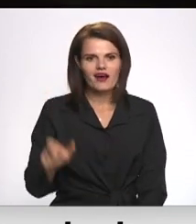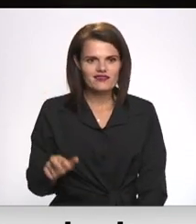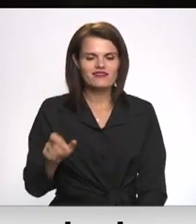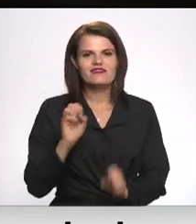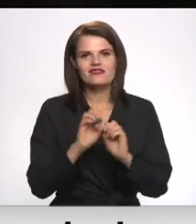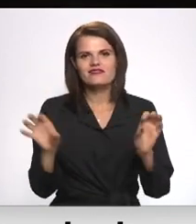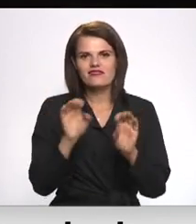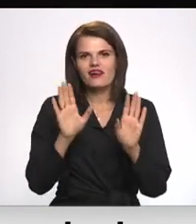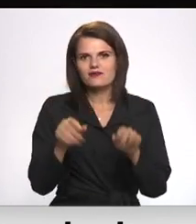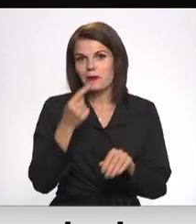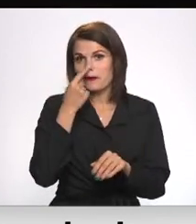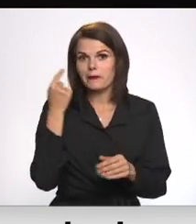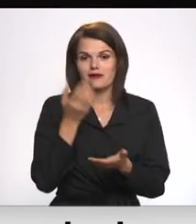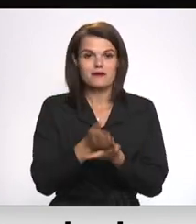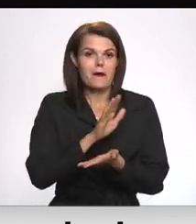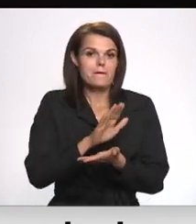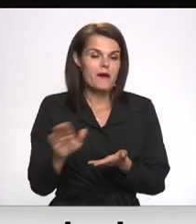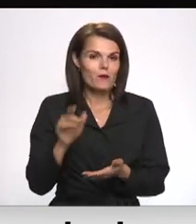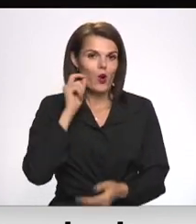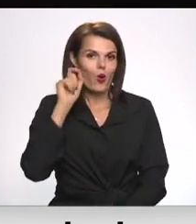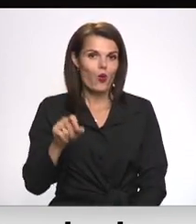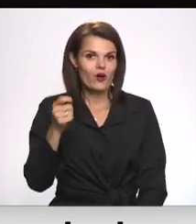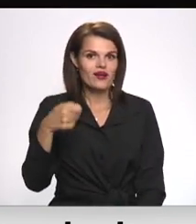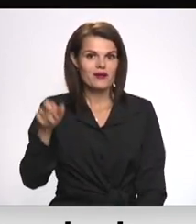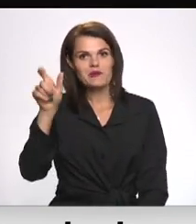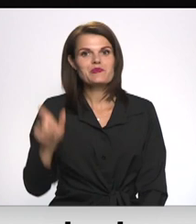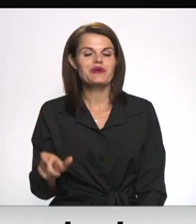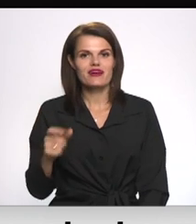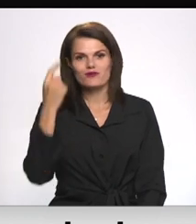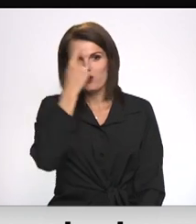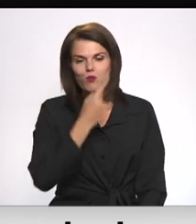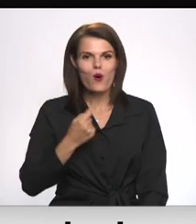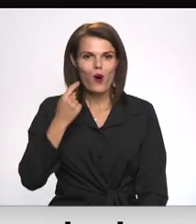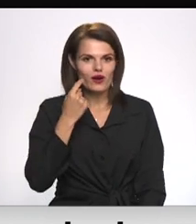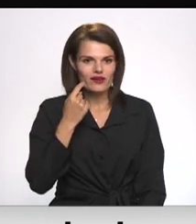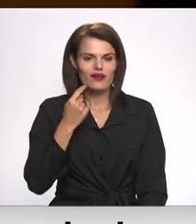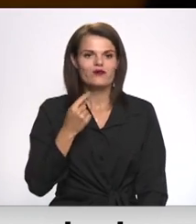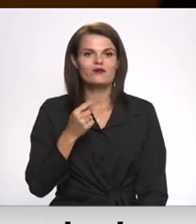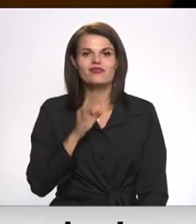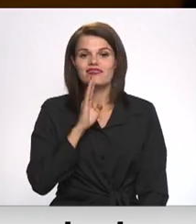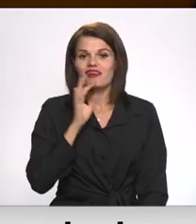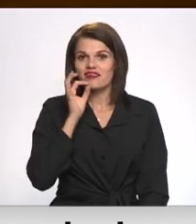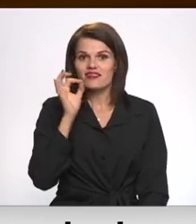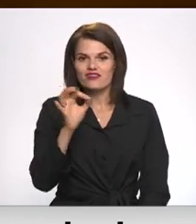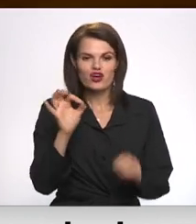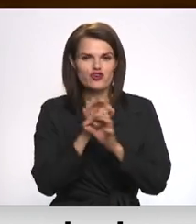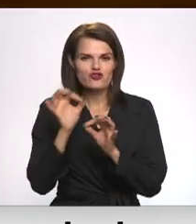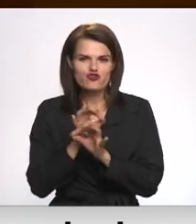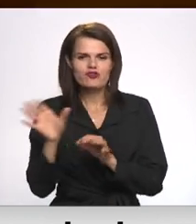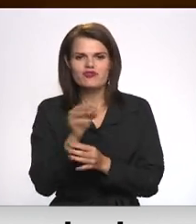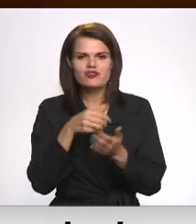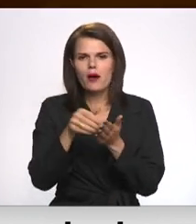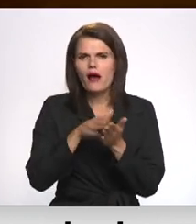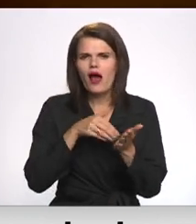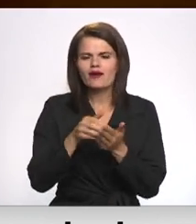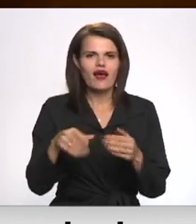Balcer stāsta par nesen pabeigto Ukrainas prezidenta Volodimira Zelenska portretu. Ilze saka, izšūšana ar visām krāsu